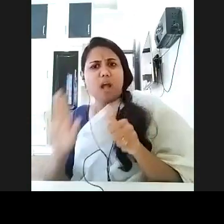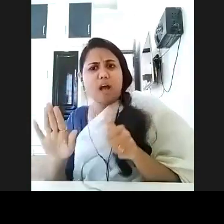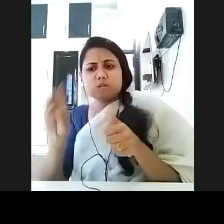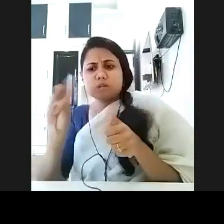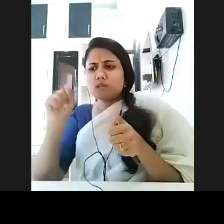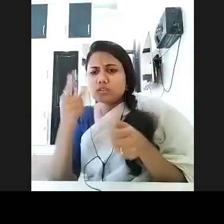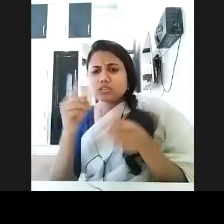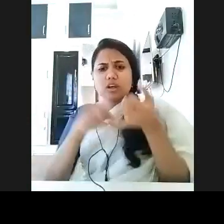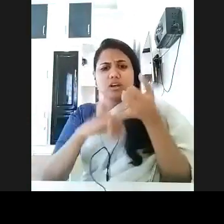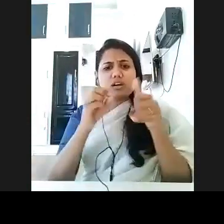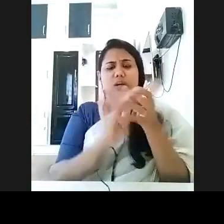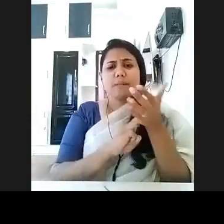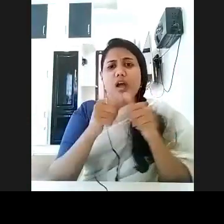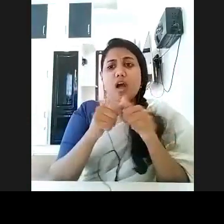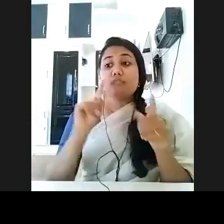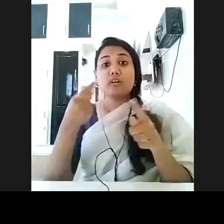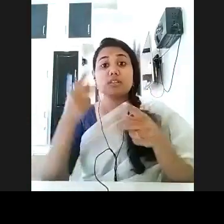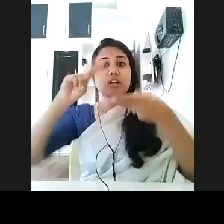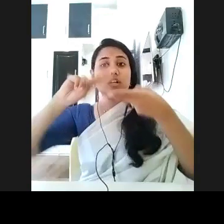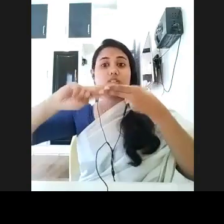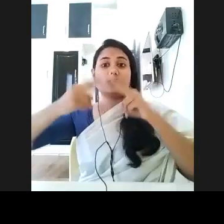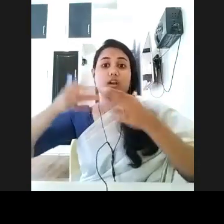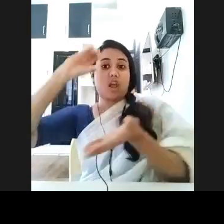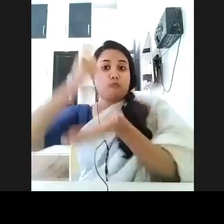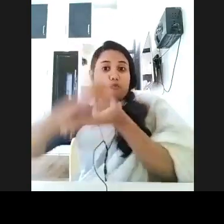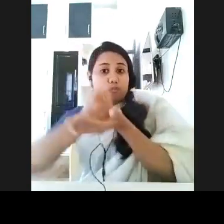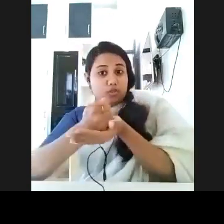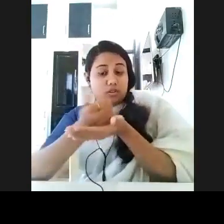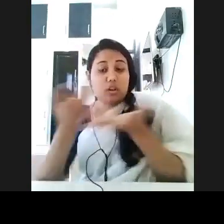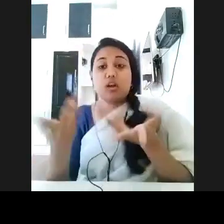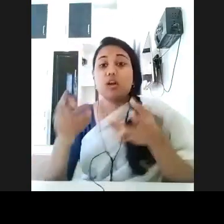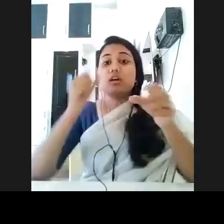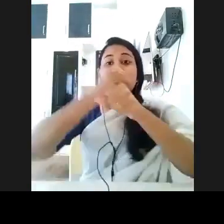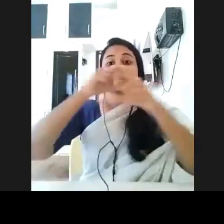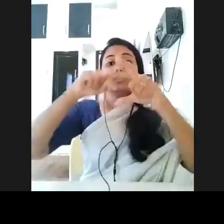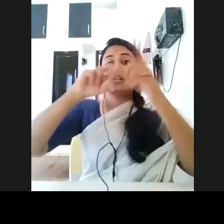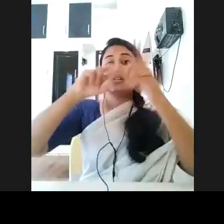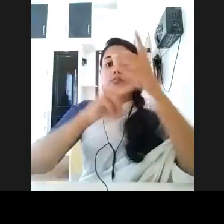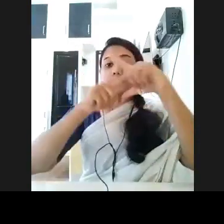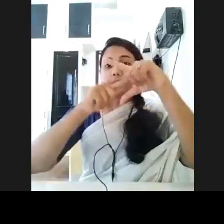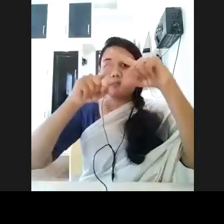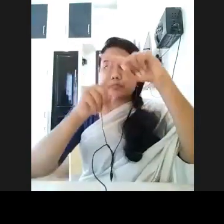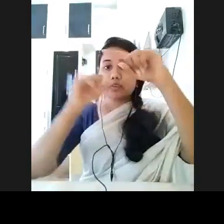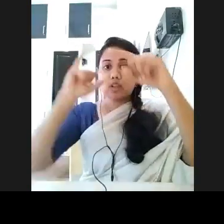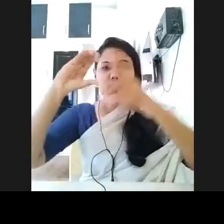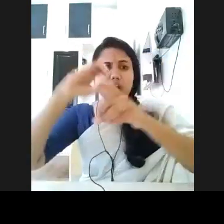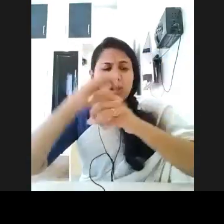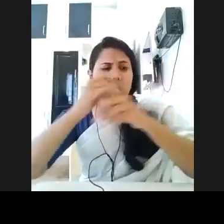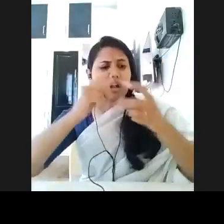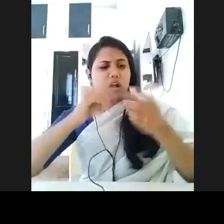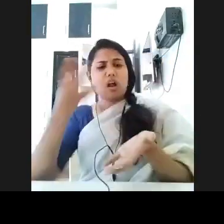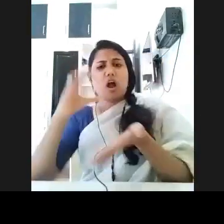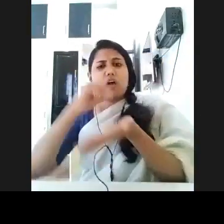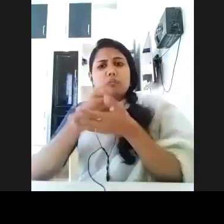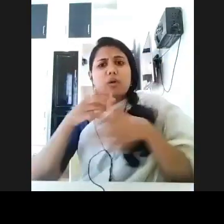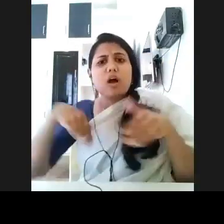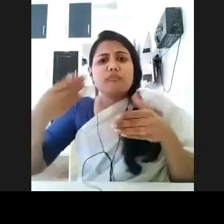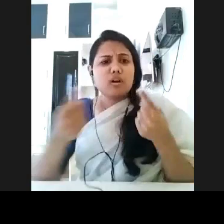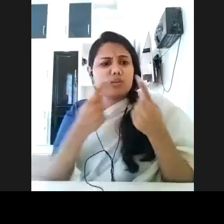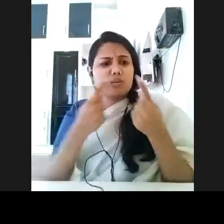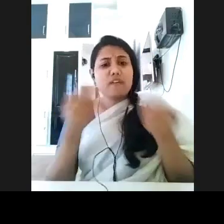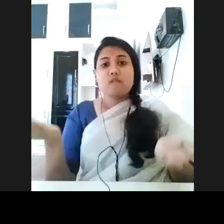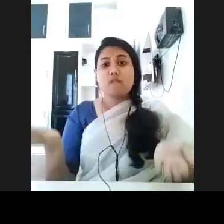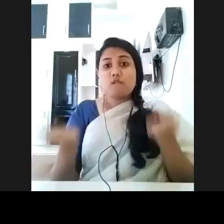രീതിയായിട്ട് വേണ്ടത് ജനറ്റിക് കൺഫർമേഷൻ ആയിരിക്കും. ജനറ്റിക്കലി കൺഫേം ആയ ശേഷം ആ കുട്ടികളെ നമ്മൾ മോണിറ്റർ ചെയ്യുന്നത് കുട്ടിയുടെ വെയിറ്റും കാര്യങ്ങളും